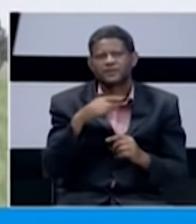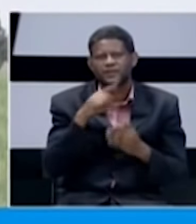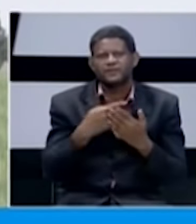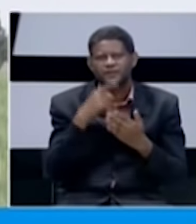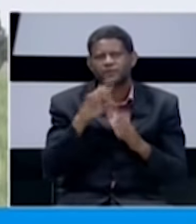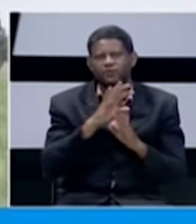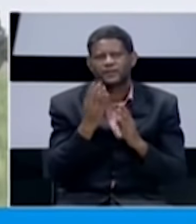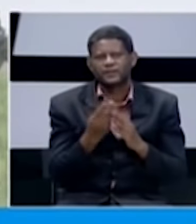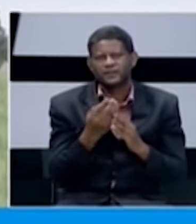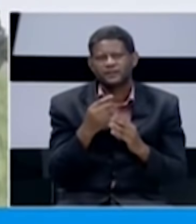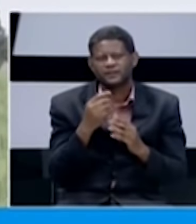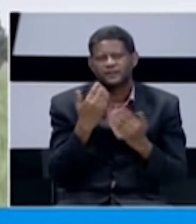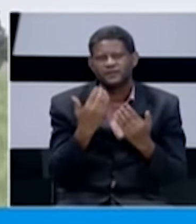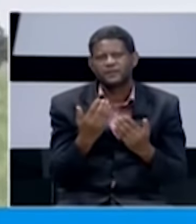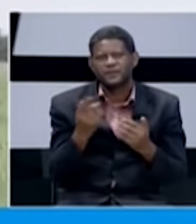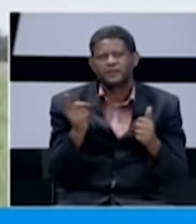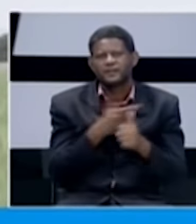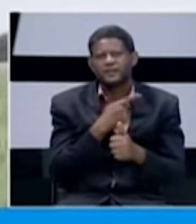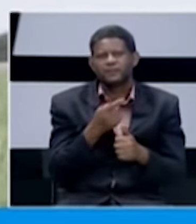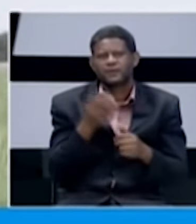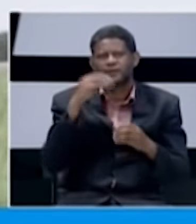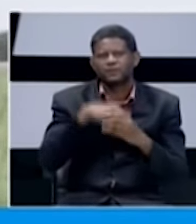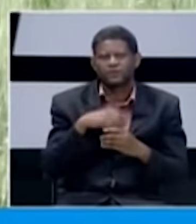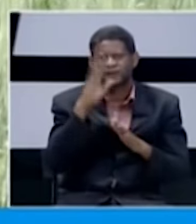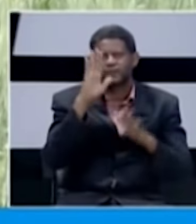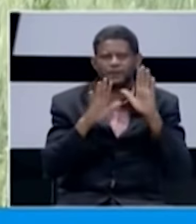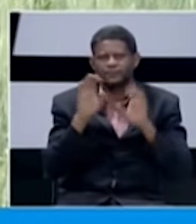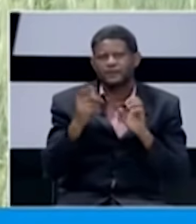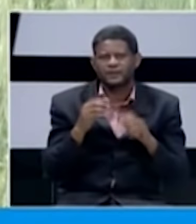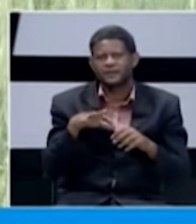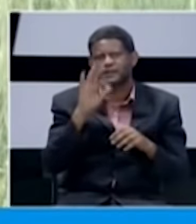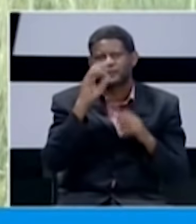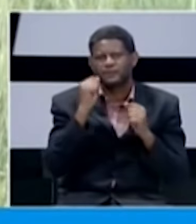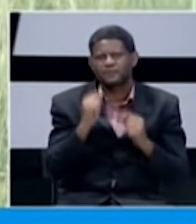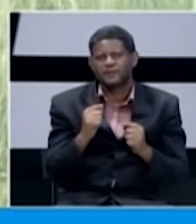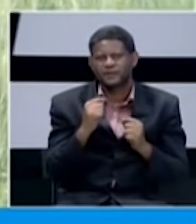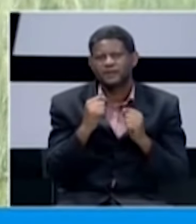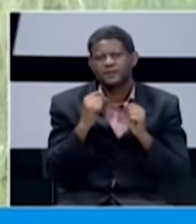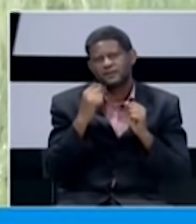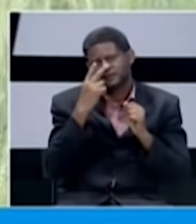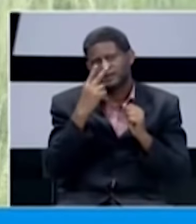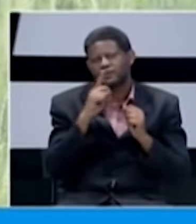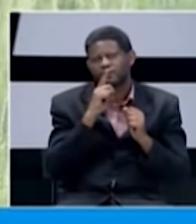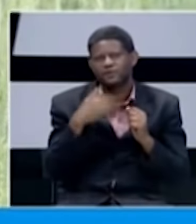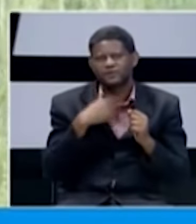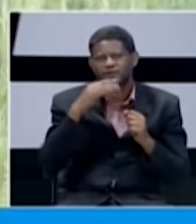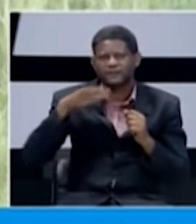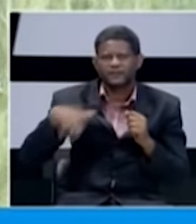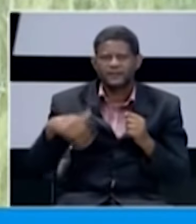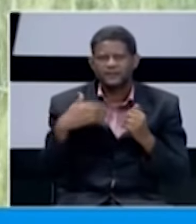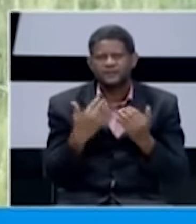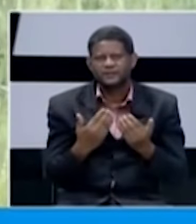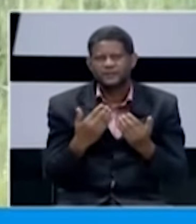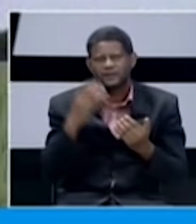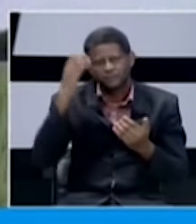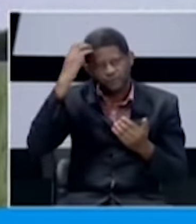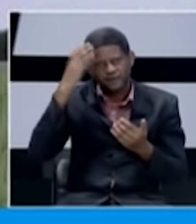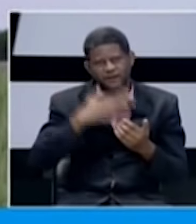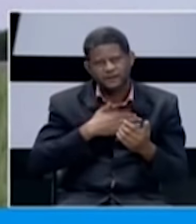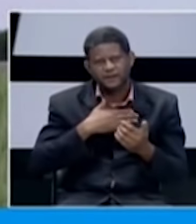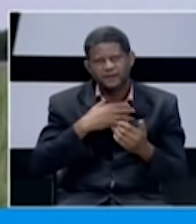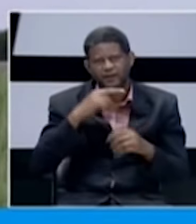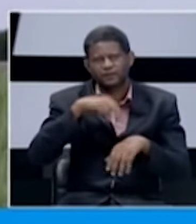يافتنا قدما يزرق تتجمع مكيدنا لنا. كركب مخان يت لما لخت للشكع هذي. طرفنا حستايو. يافت منجستنا عقيمنا لنا.